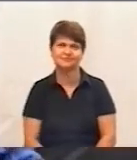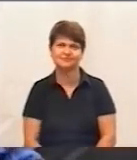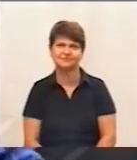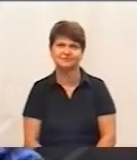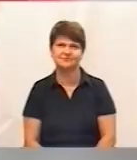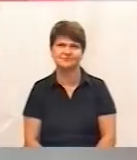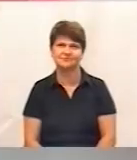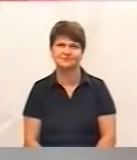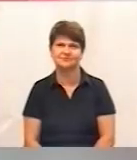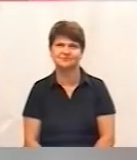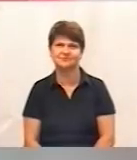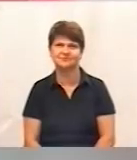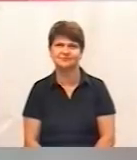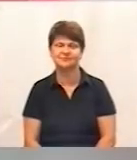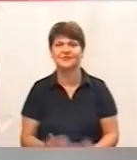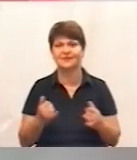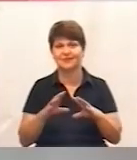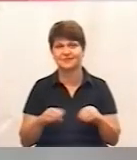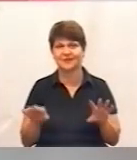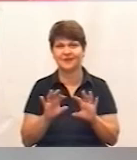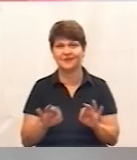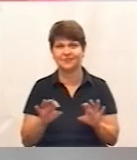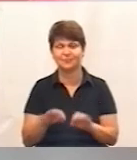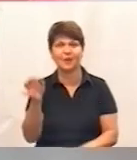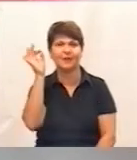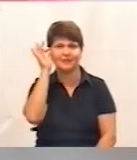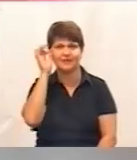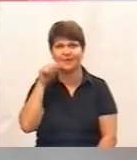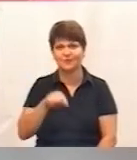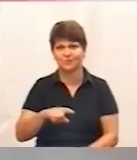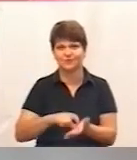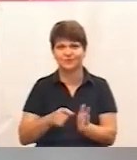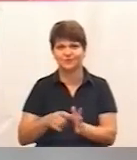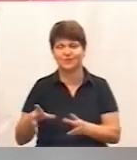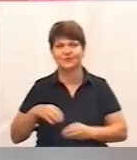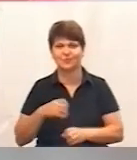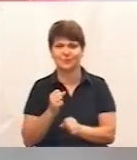Вінниця. І наразі це вся інформація. Нагадаю, в цій студії разом зі мною